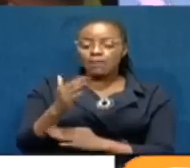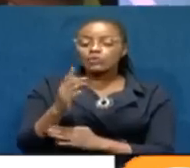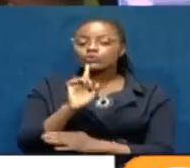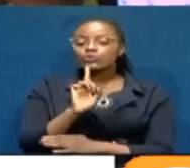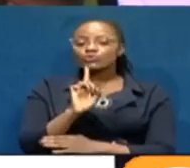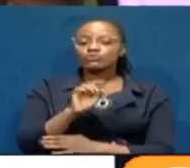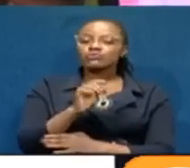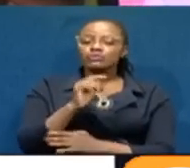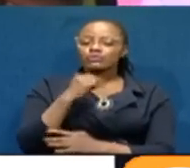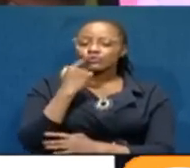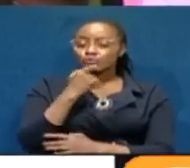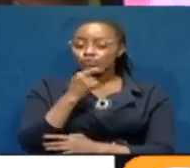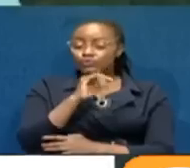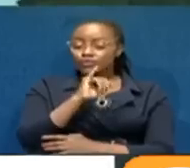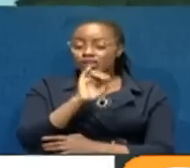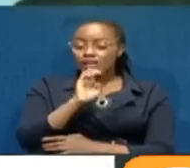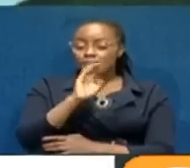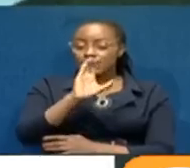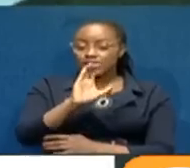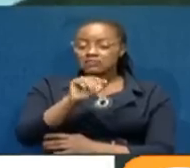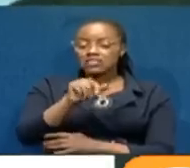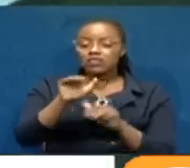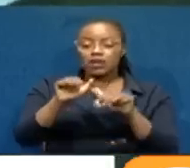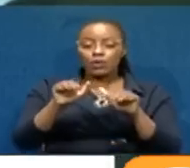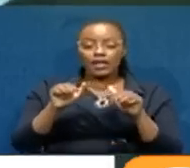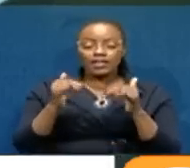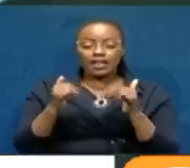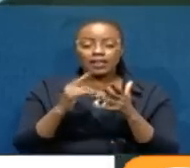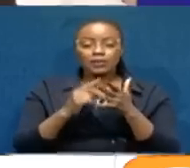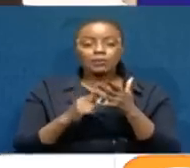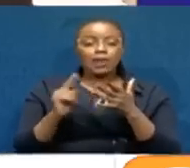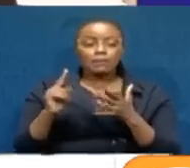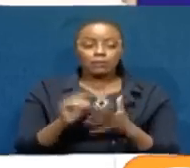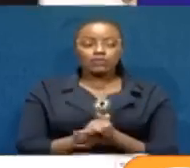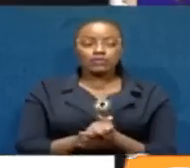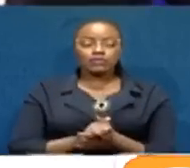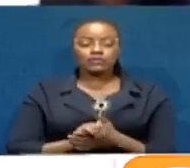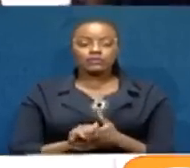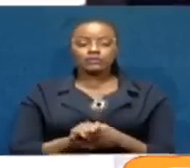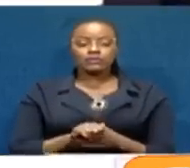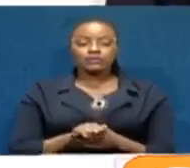mbele ya tume huru ya uchaguzi na mipaka wakisubiri kuidhinishwa.